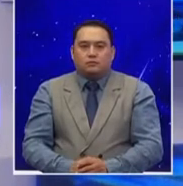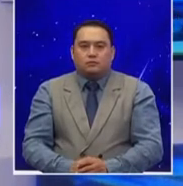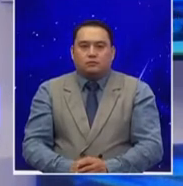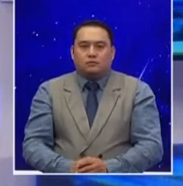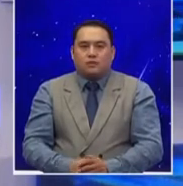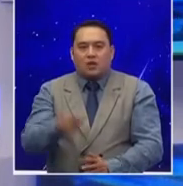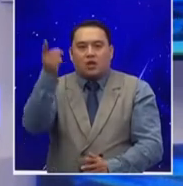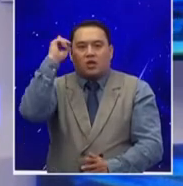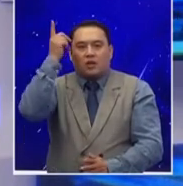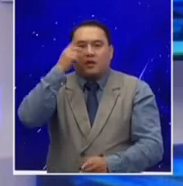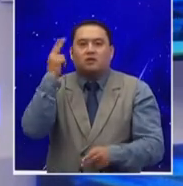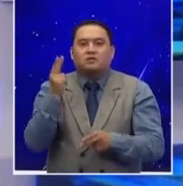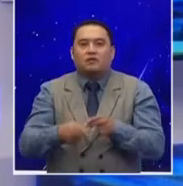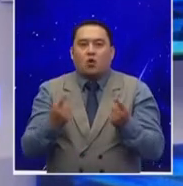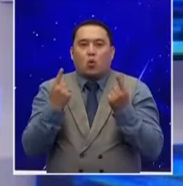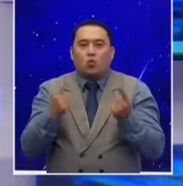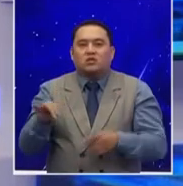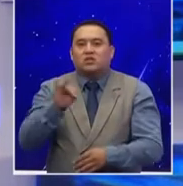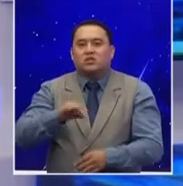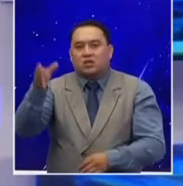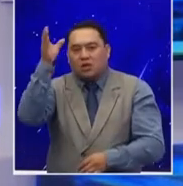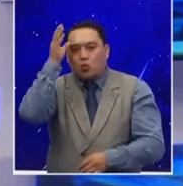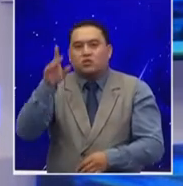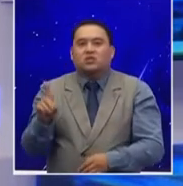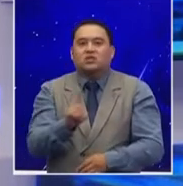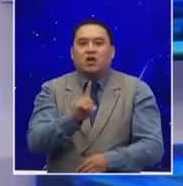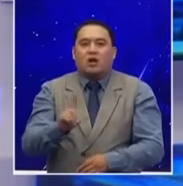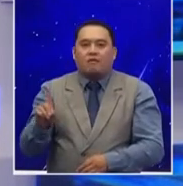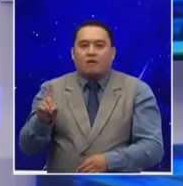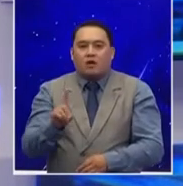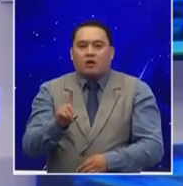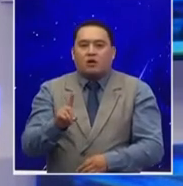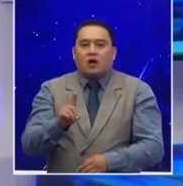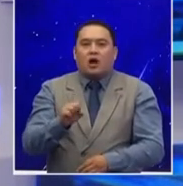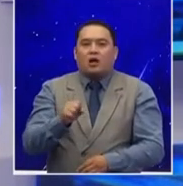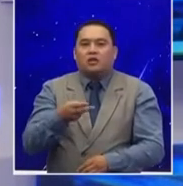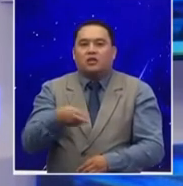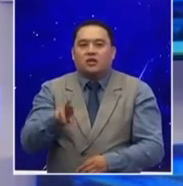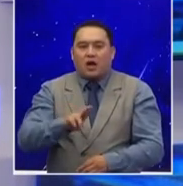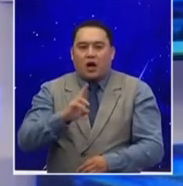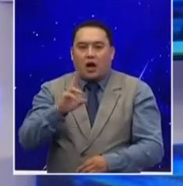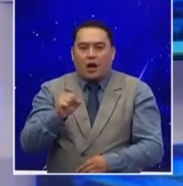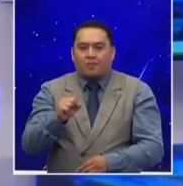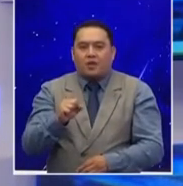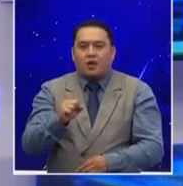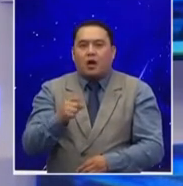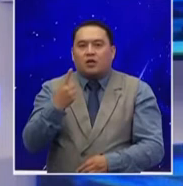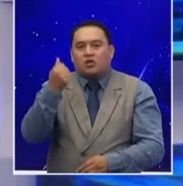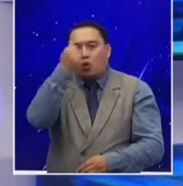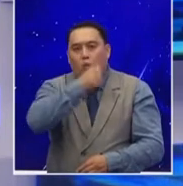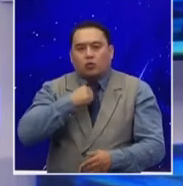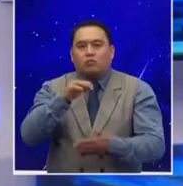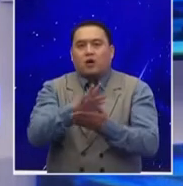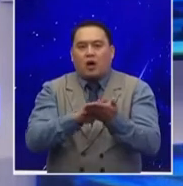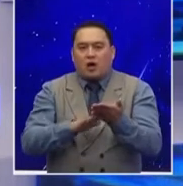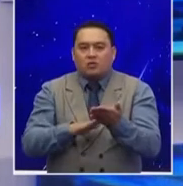В Германии завершилась крупнейшая в истории научная экспедиция в Арктику судна «Поларштерн», длившаяся более года.